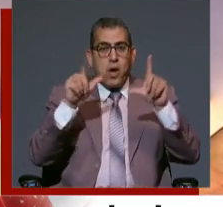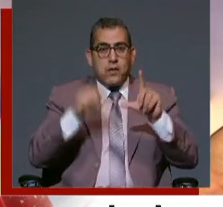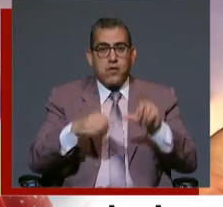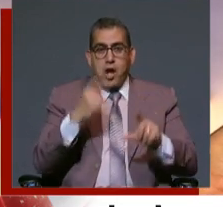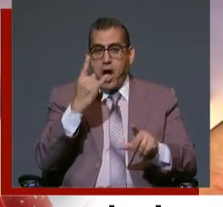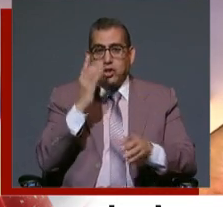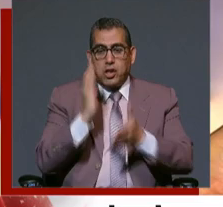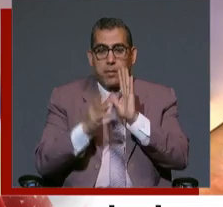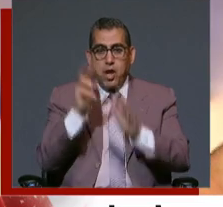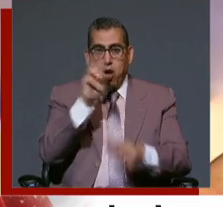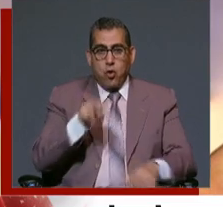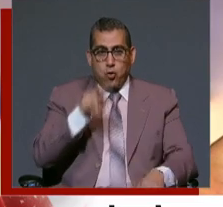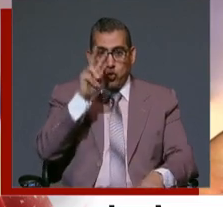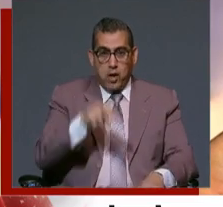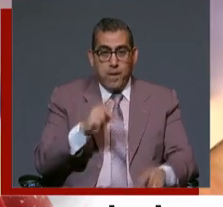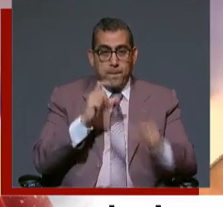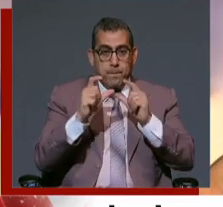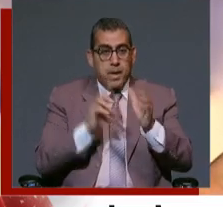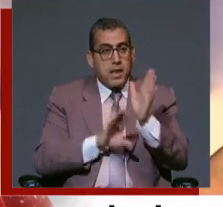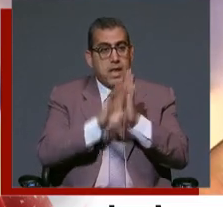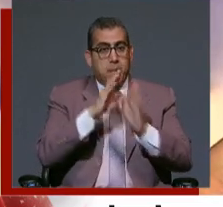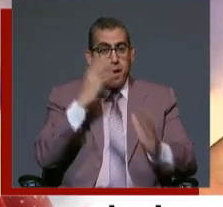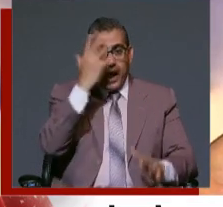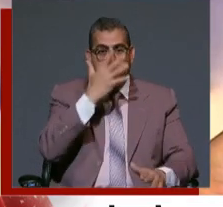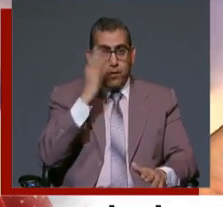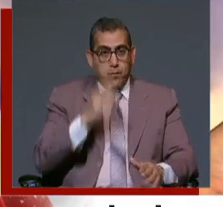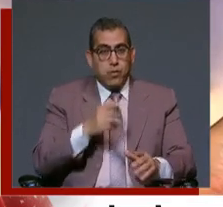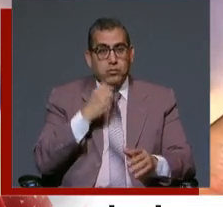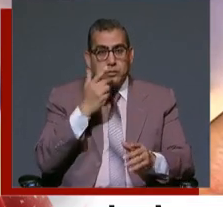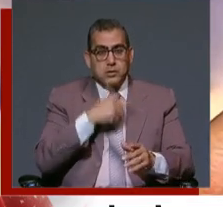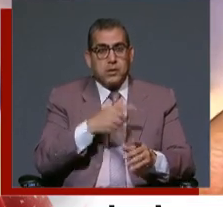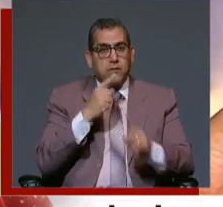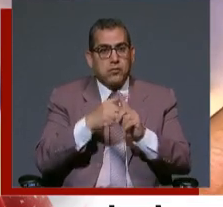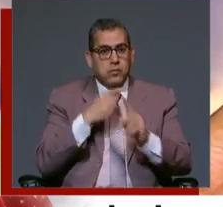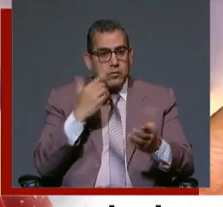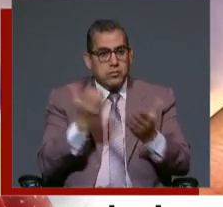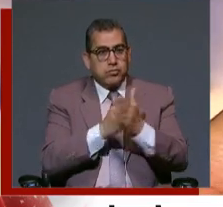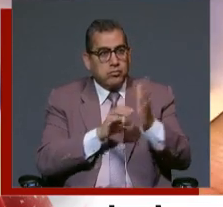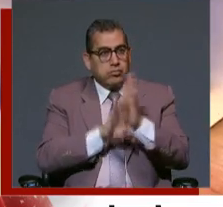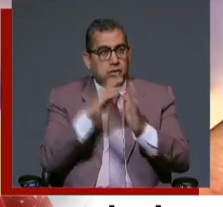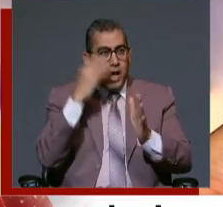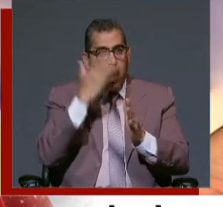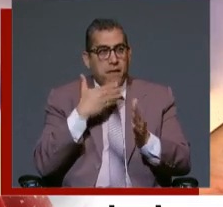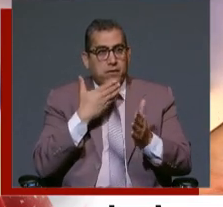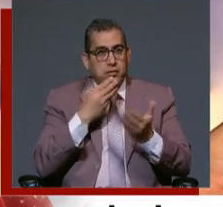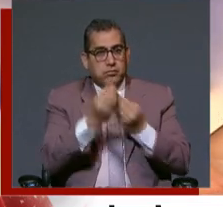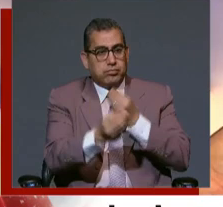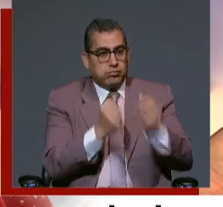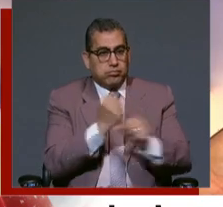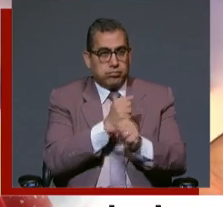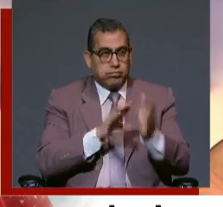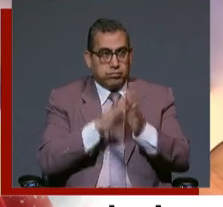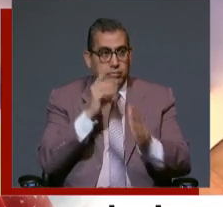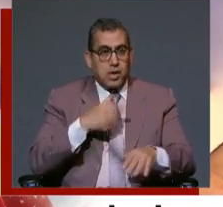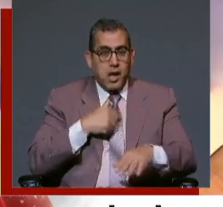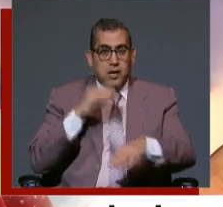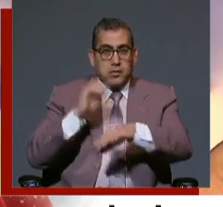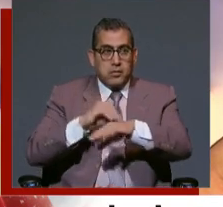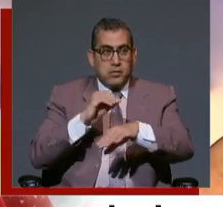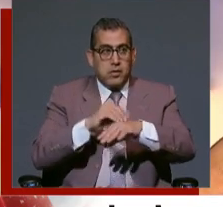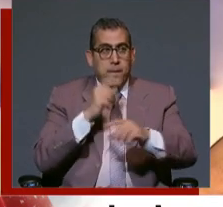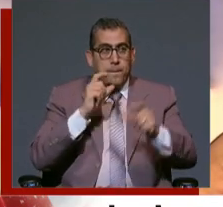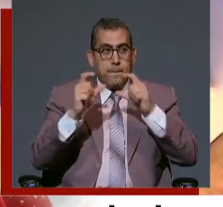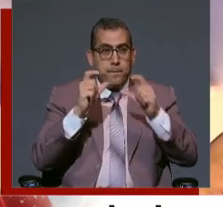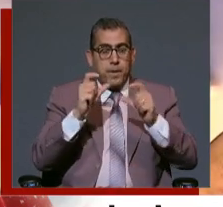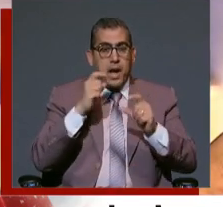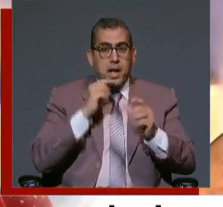مليار دولار لبنك التنمية الأفريقي ممكن تتضرب في 5 وتتاح بها تمويلات للدول الأفريقية، وهكذا. احنا بنطالب بإنه بنوك التنمية